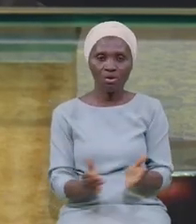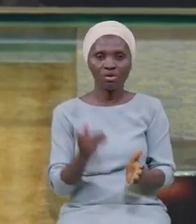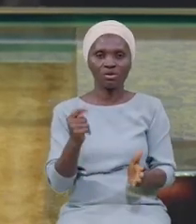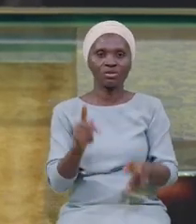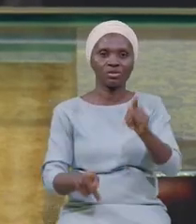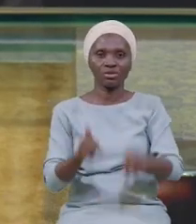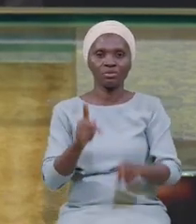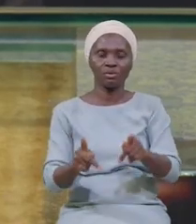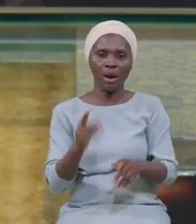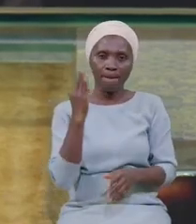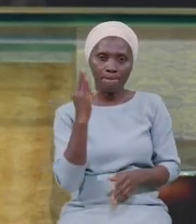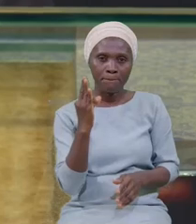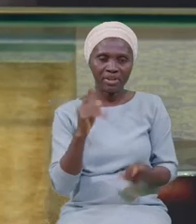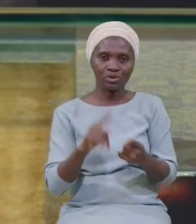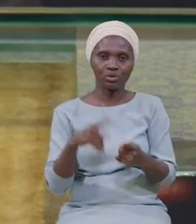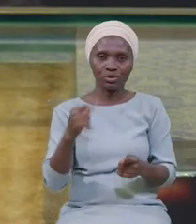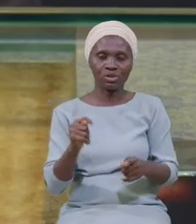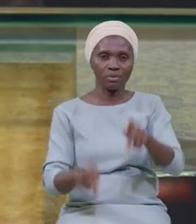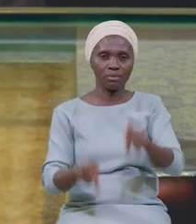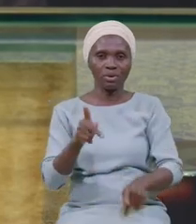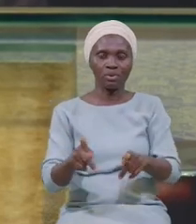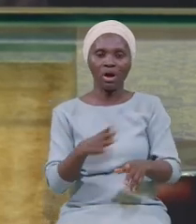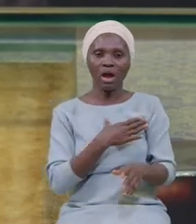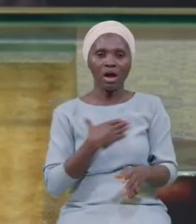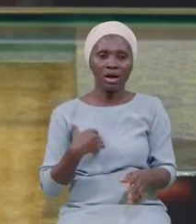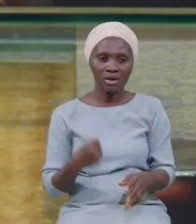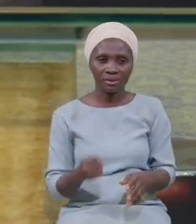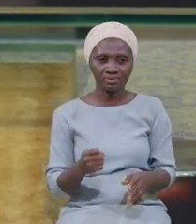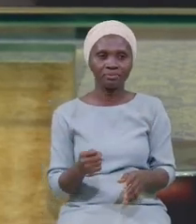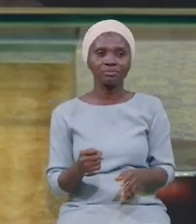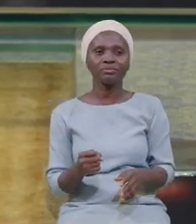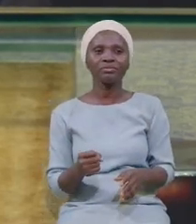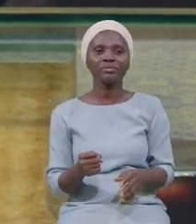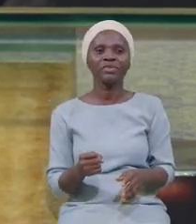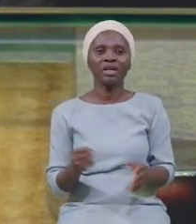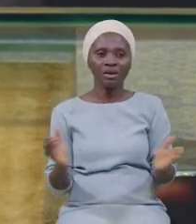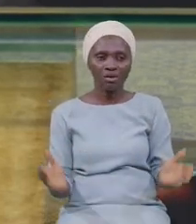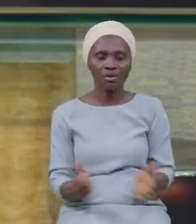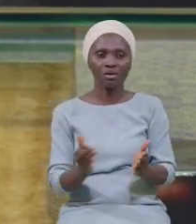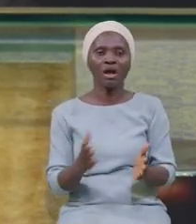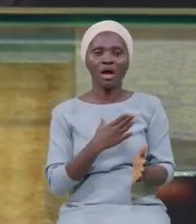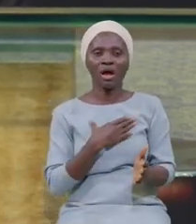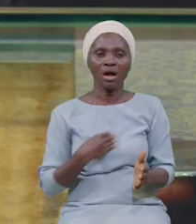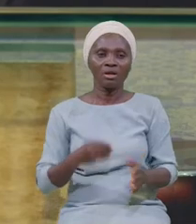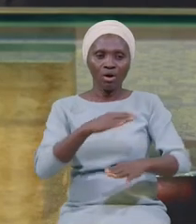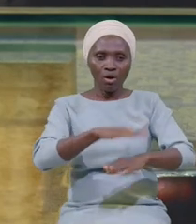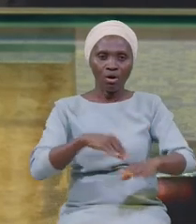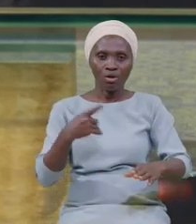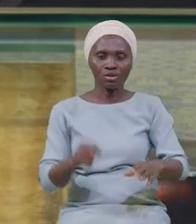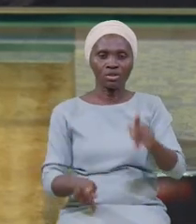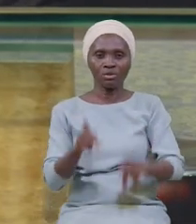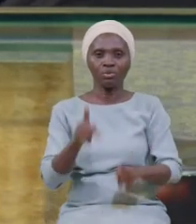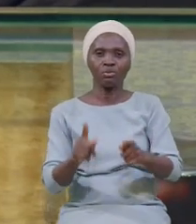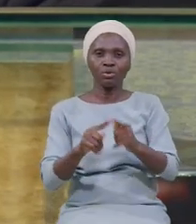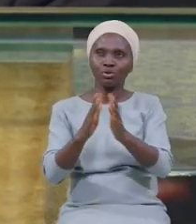Assemblez les vieillards, prêchez à l'assemblée, alertez l'assemblée. À amener l'assemblée à